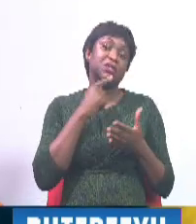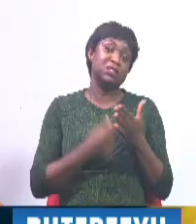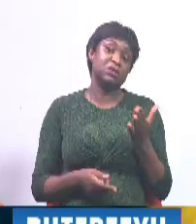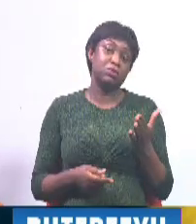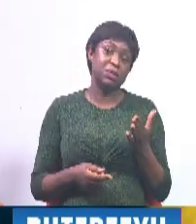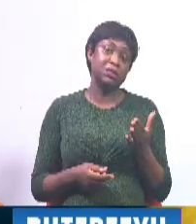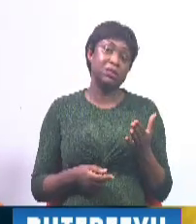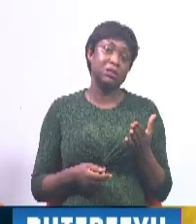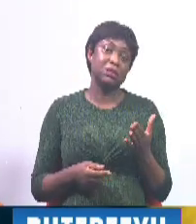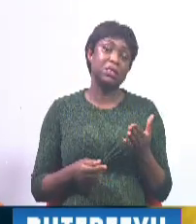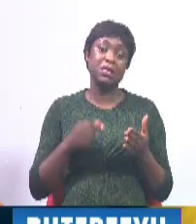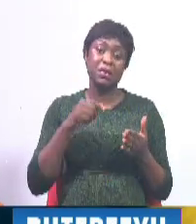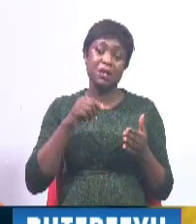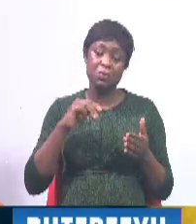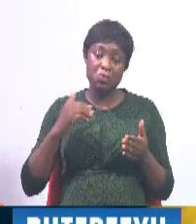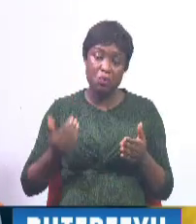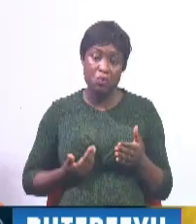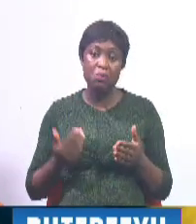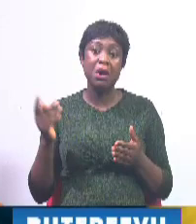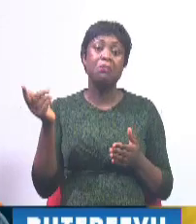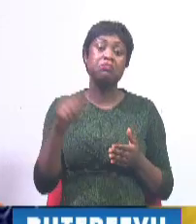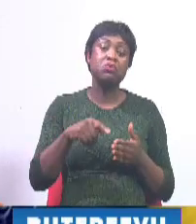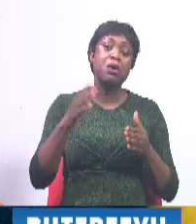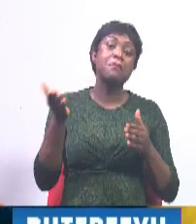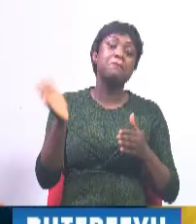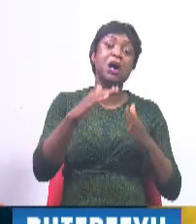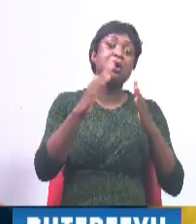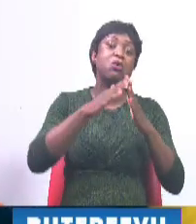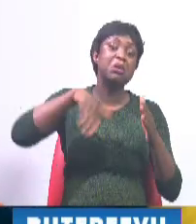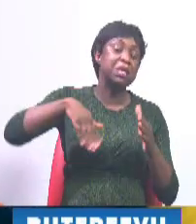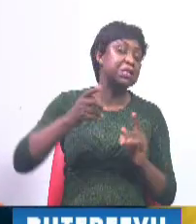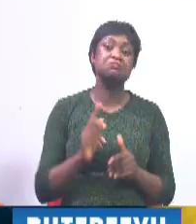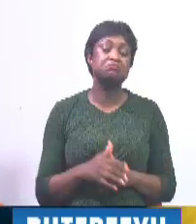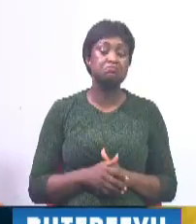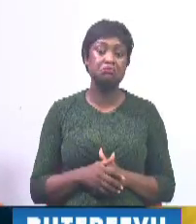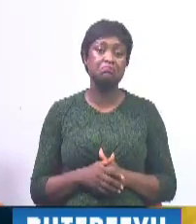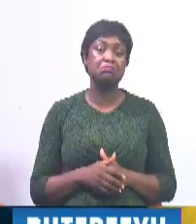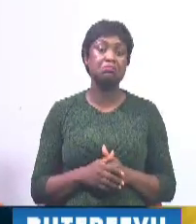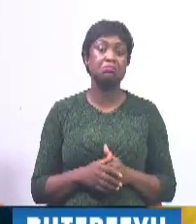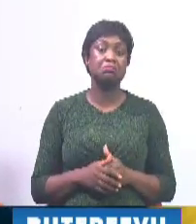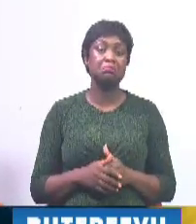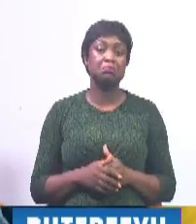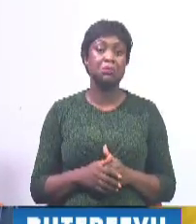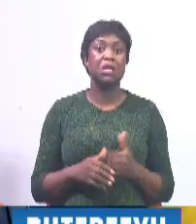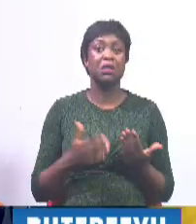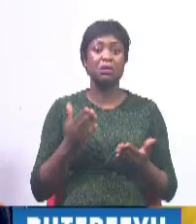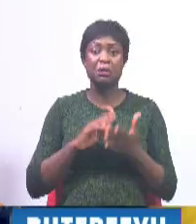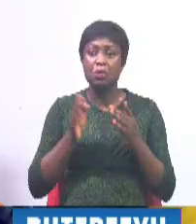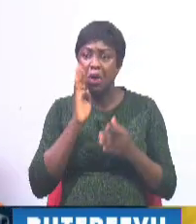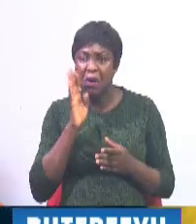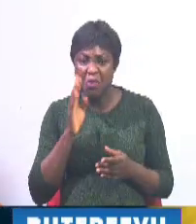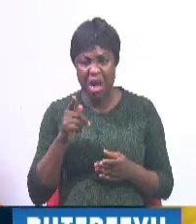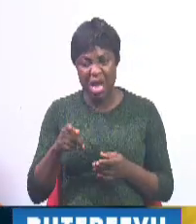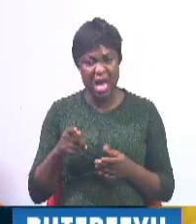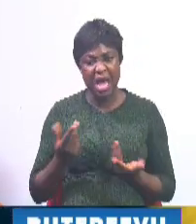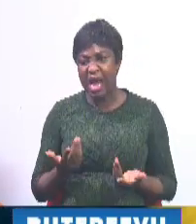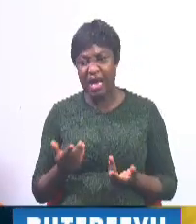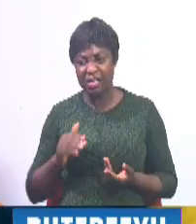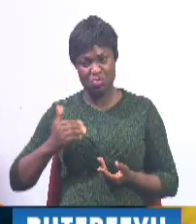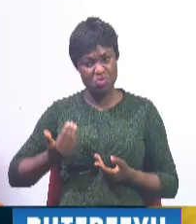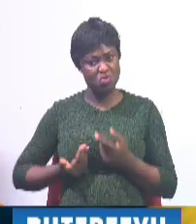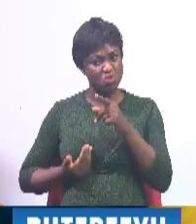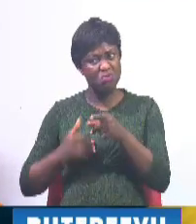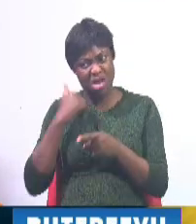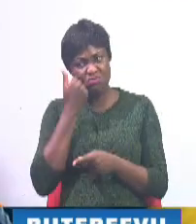kusooka ki waka kati ekivaamu ebigambo ne bitandika okuyita omukyala oyo malaaya ayingira omwana abeeranga